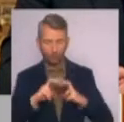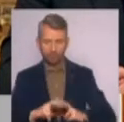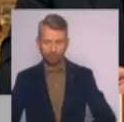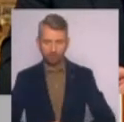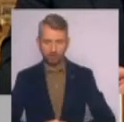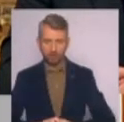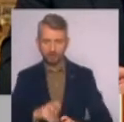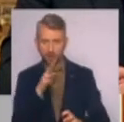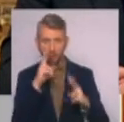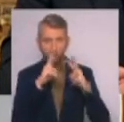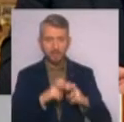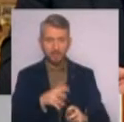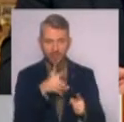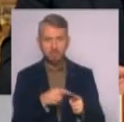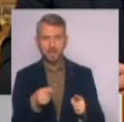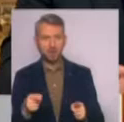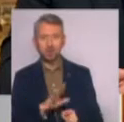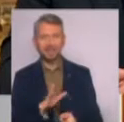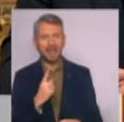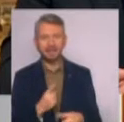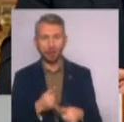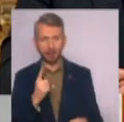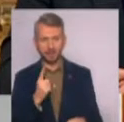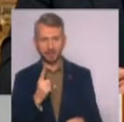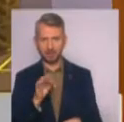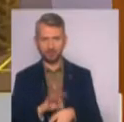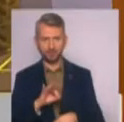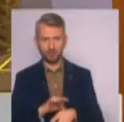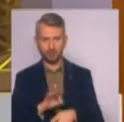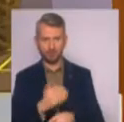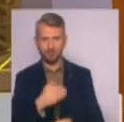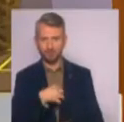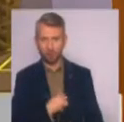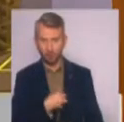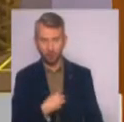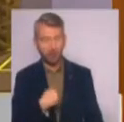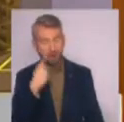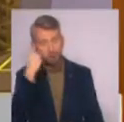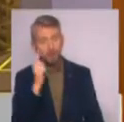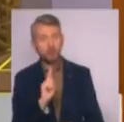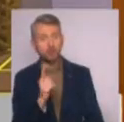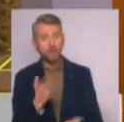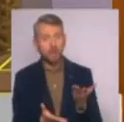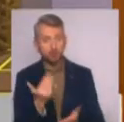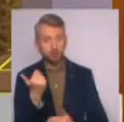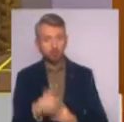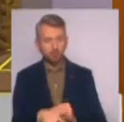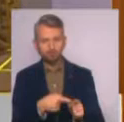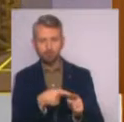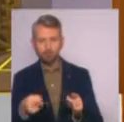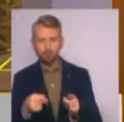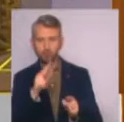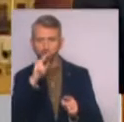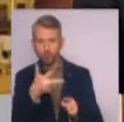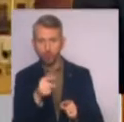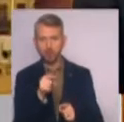обстеження в період незагострення перебігу вашого бронхіту. Я думаю, що якщо вже протягом